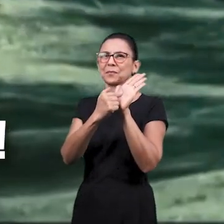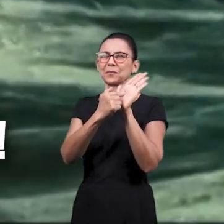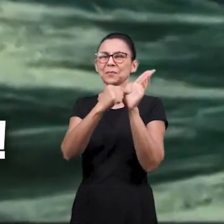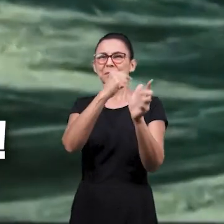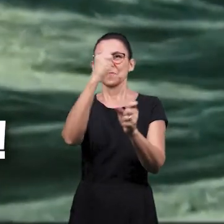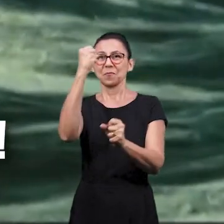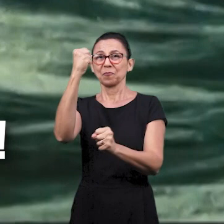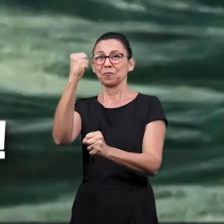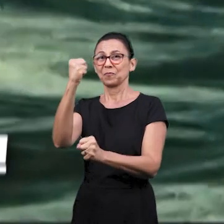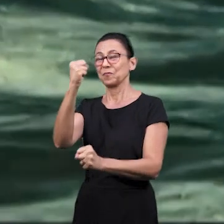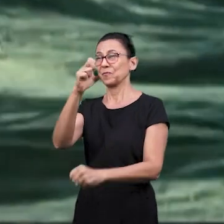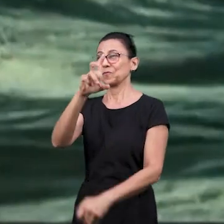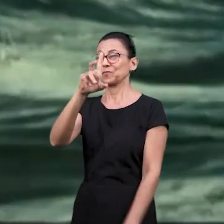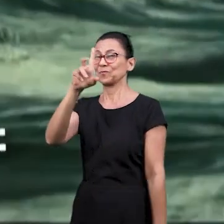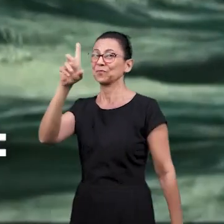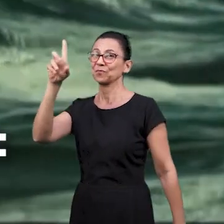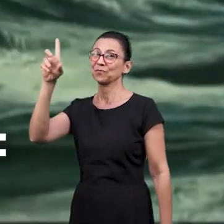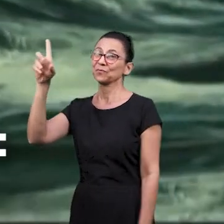час.